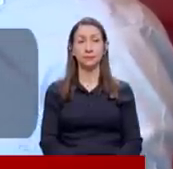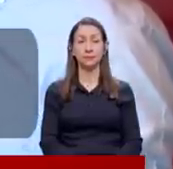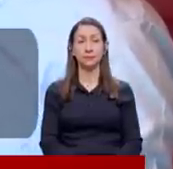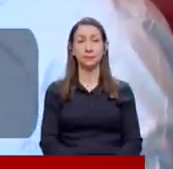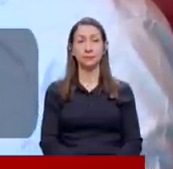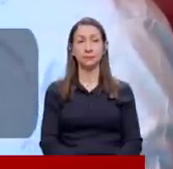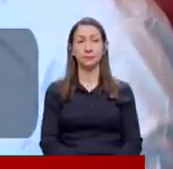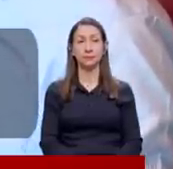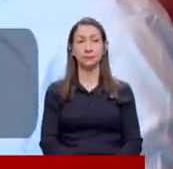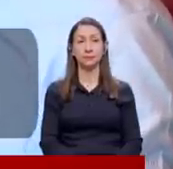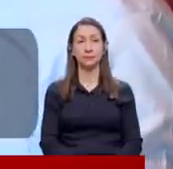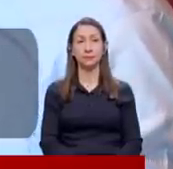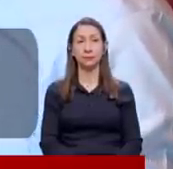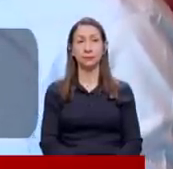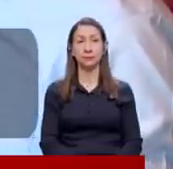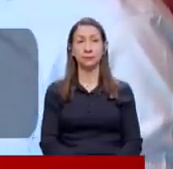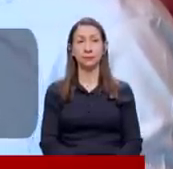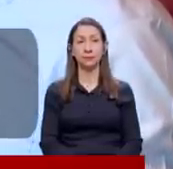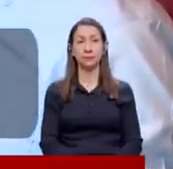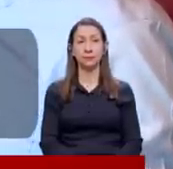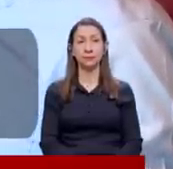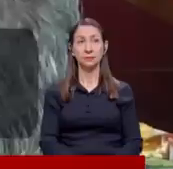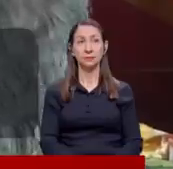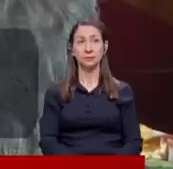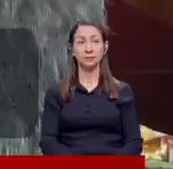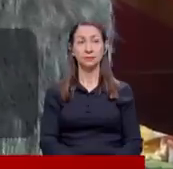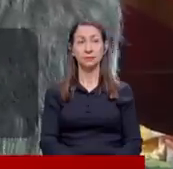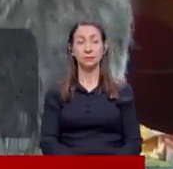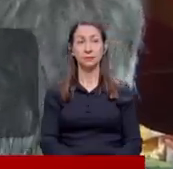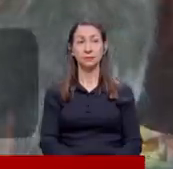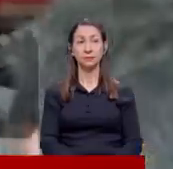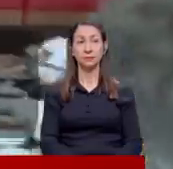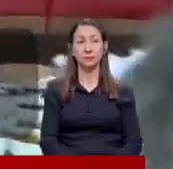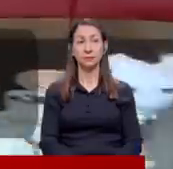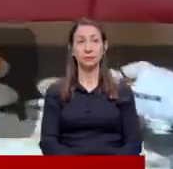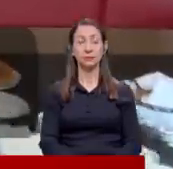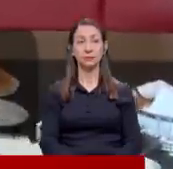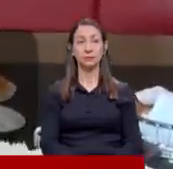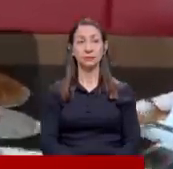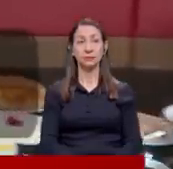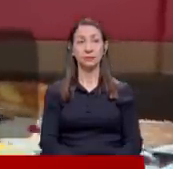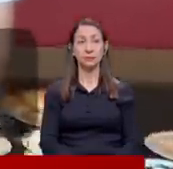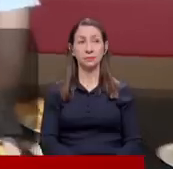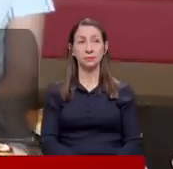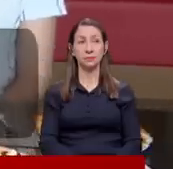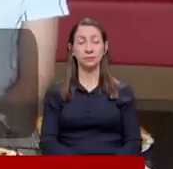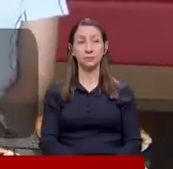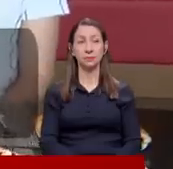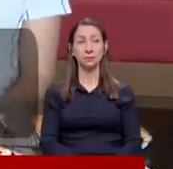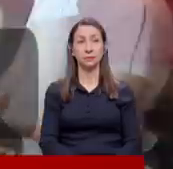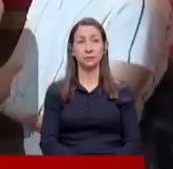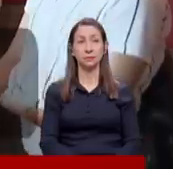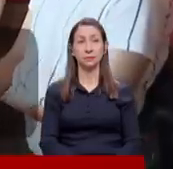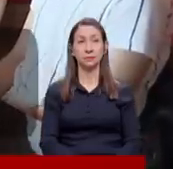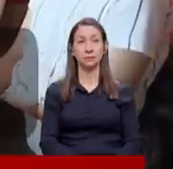sınıf muamelesi. Sanki ben PKK'ymışım gibi. Bir de utanmadan Ekrem yaptır diye işi getirmeye